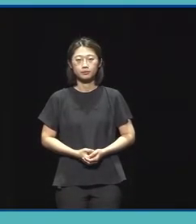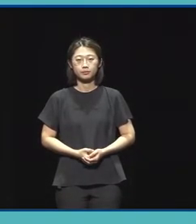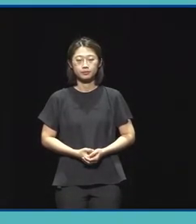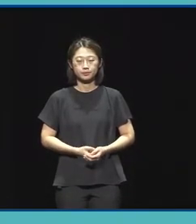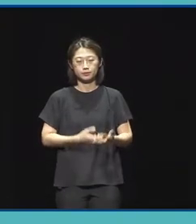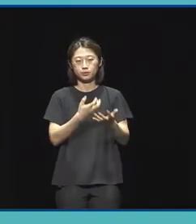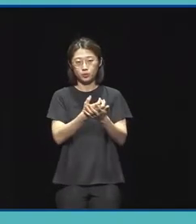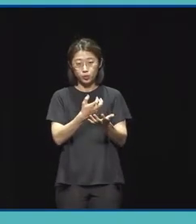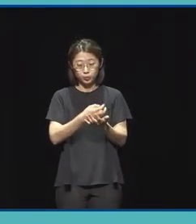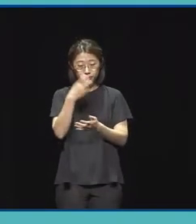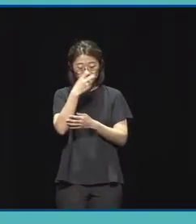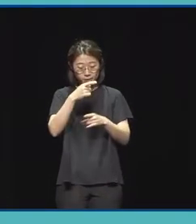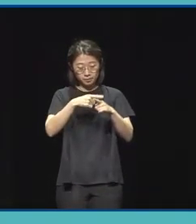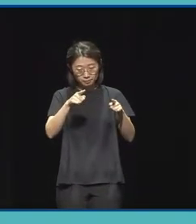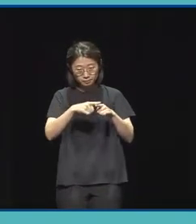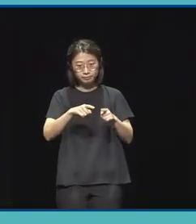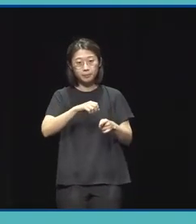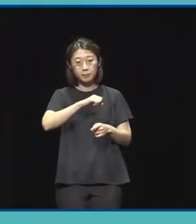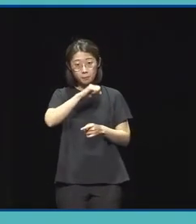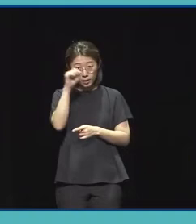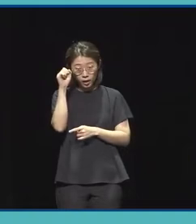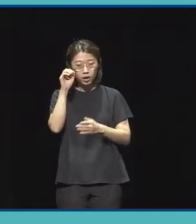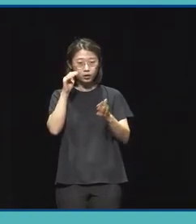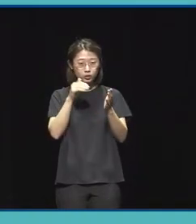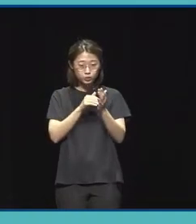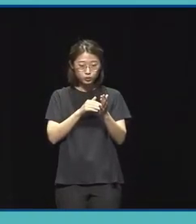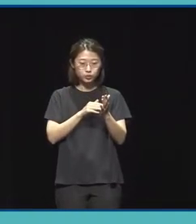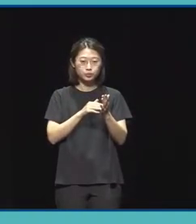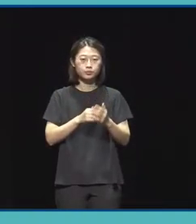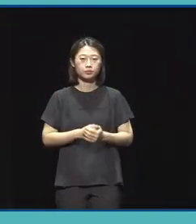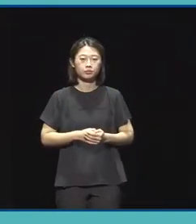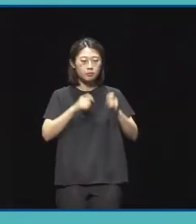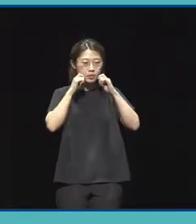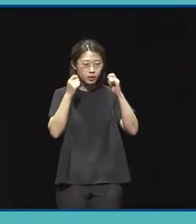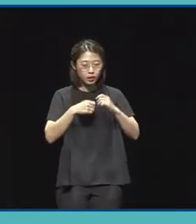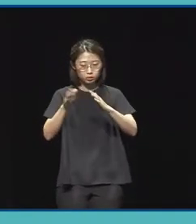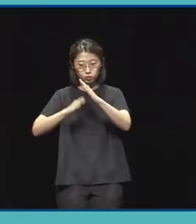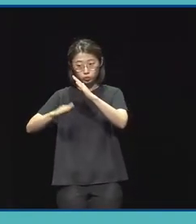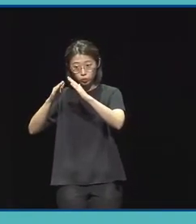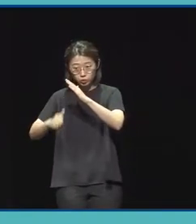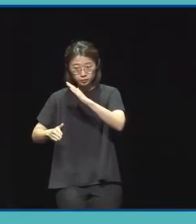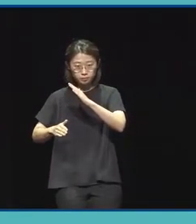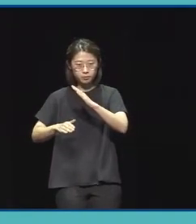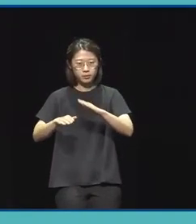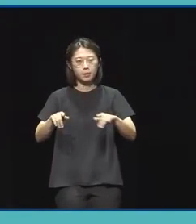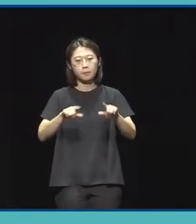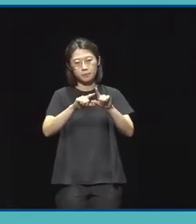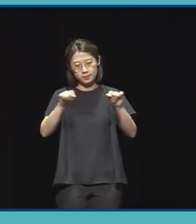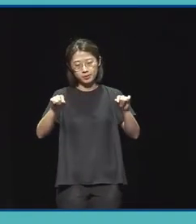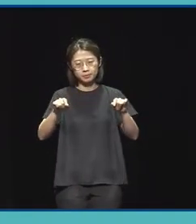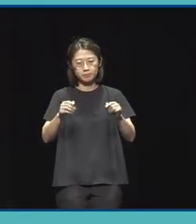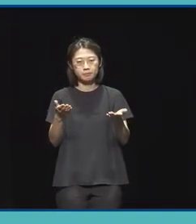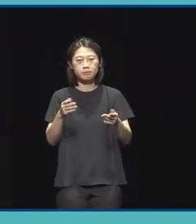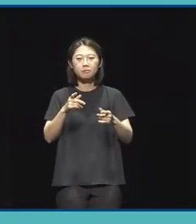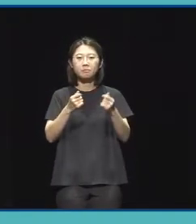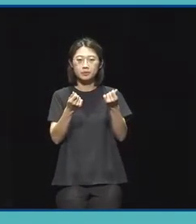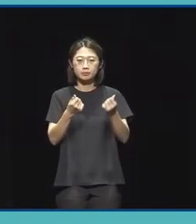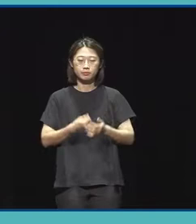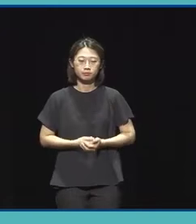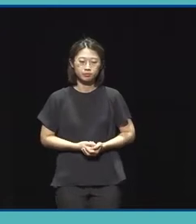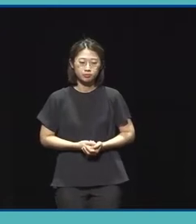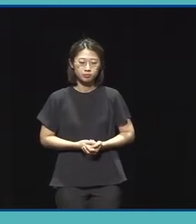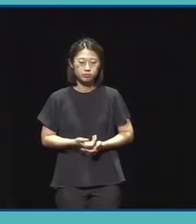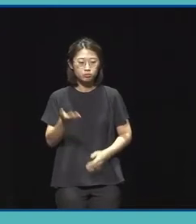서류 심의를 통해 단체를 선정하게 되며 심의 기준은 민간예술단체와 국공립단체가 상의합니다. 국공립예술단체의